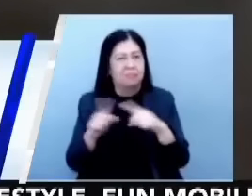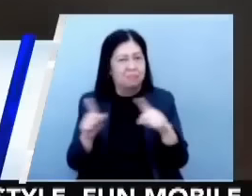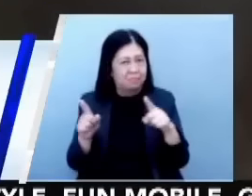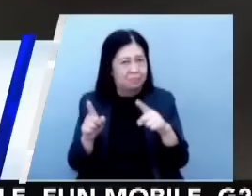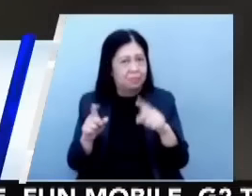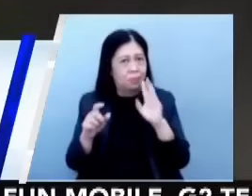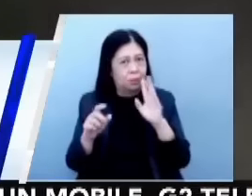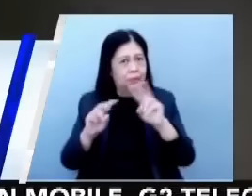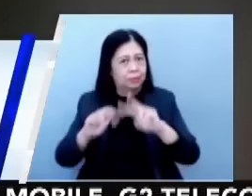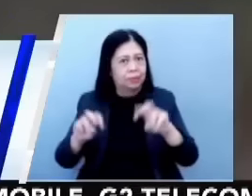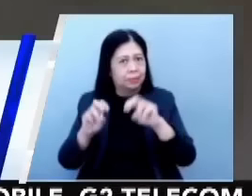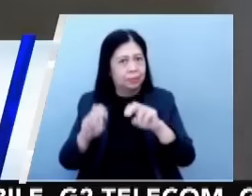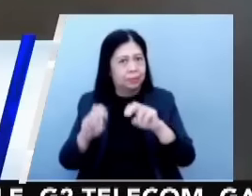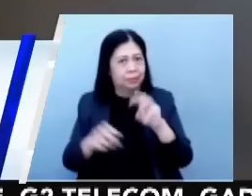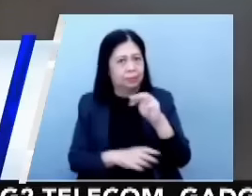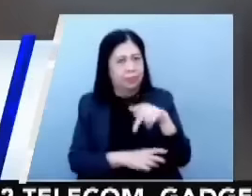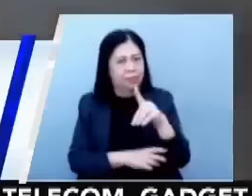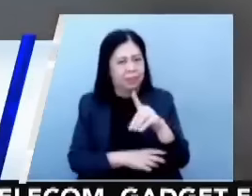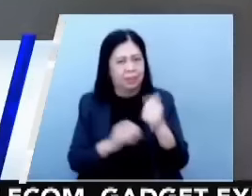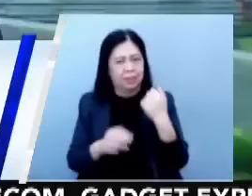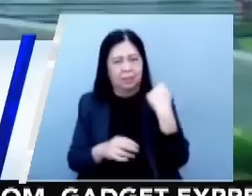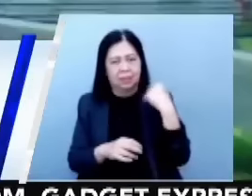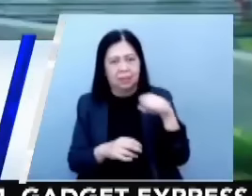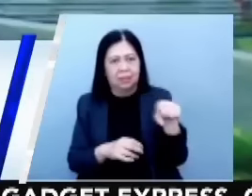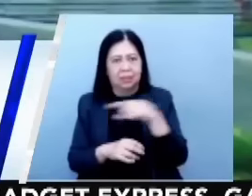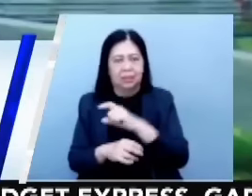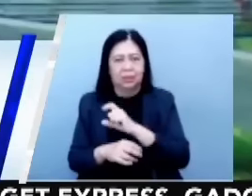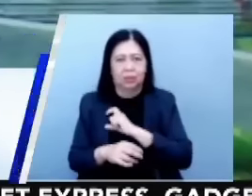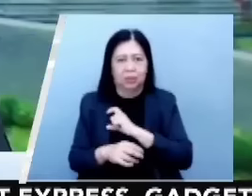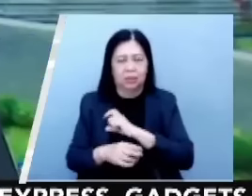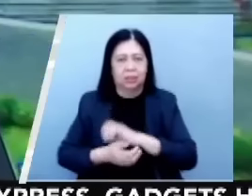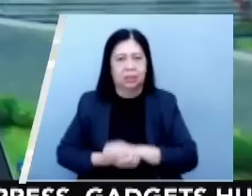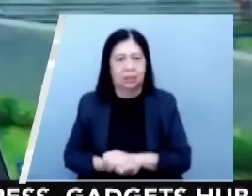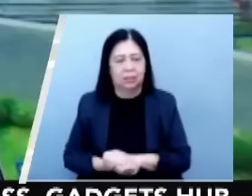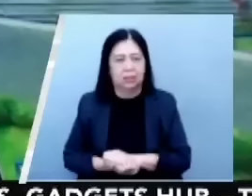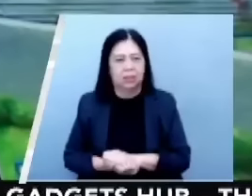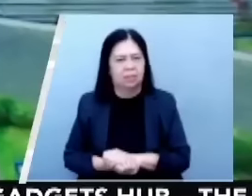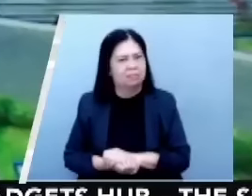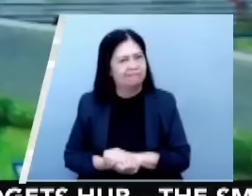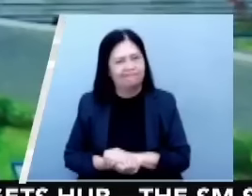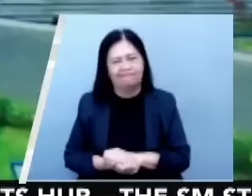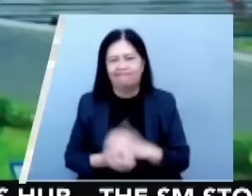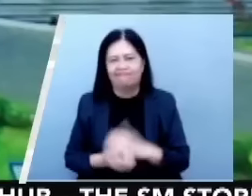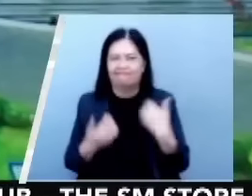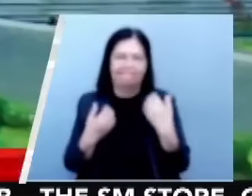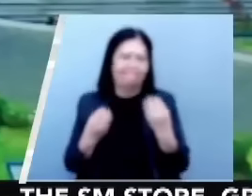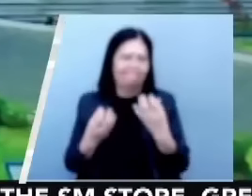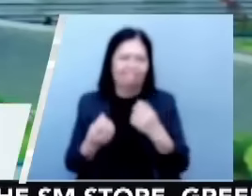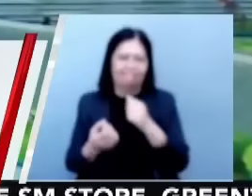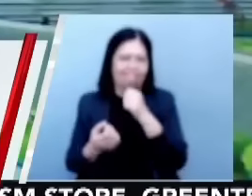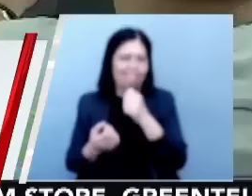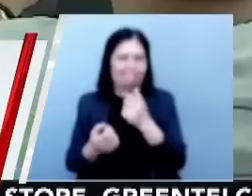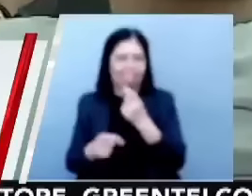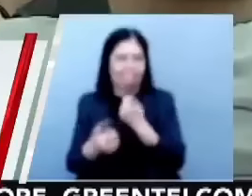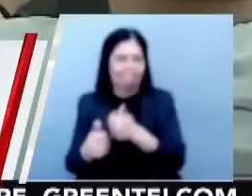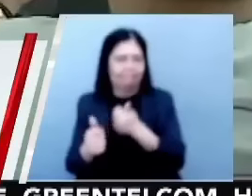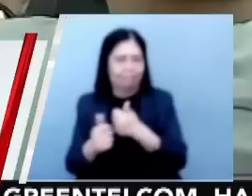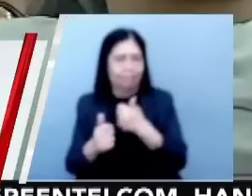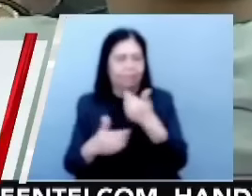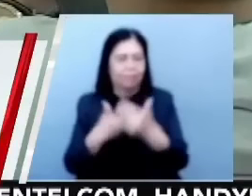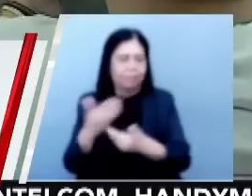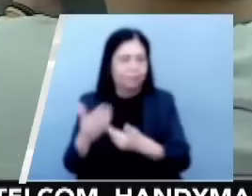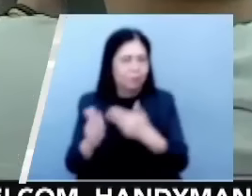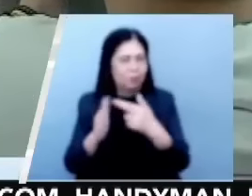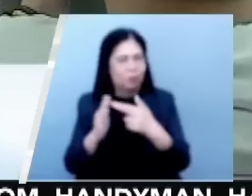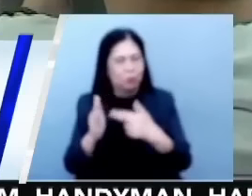Manila Police kung may nalabag ang mga rumisponding police. May mga hindi po nasunod doon sa mga provision po ng police operational procedures. Ang